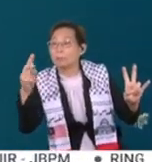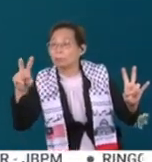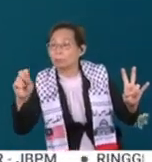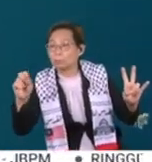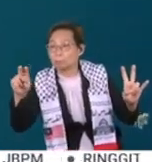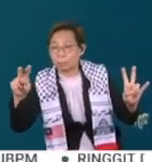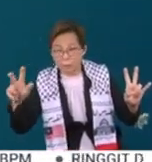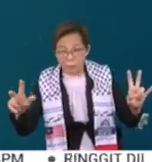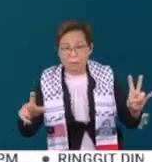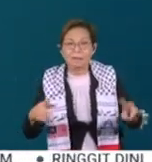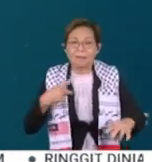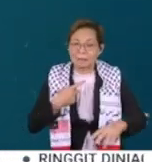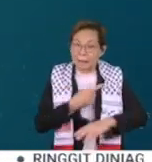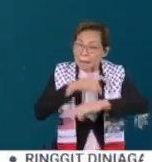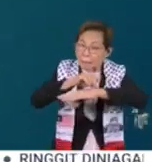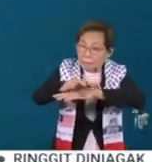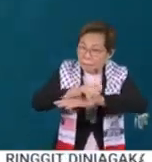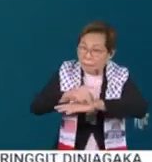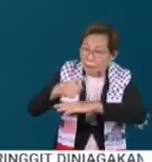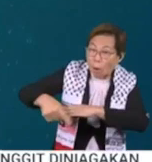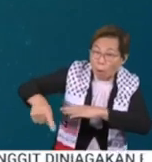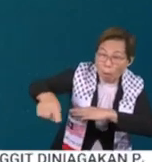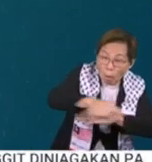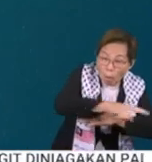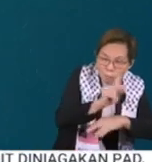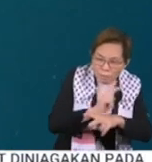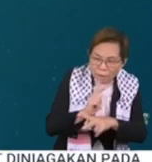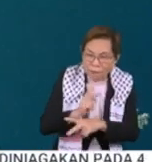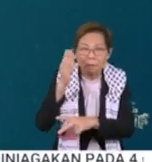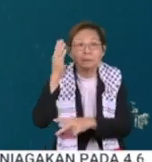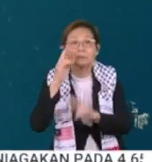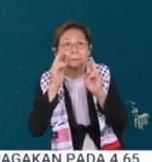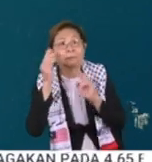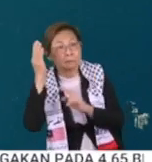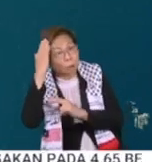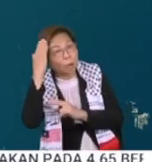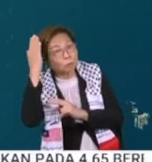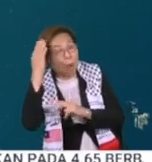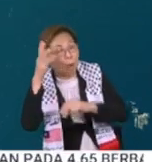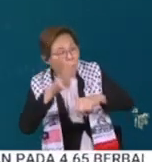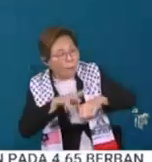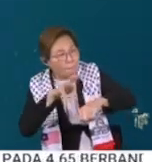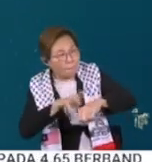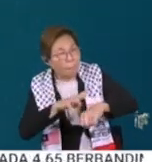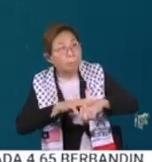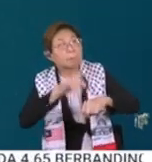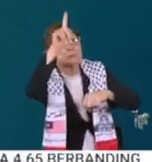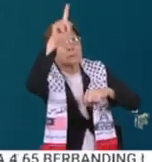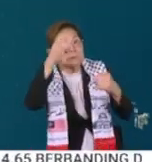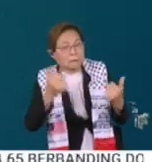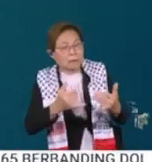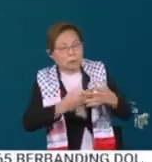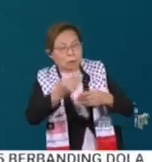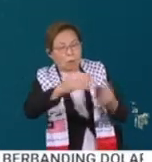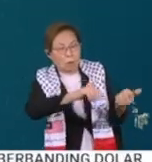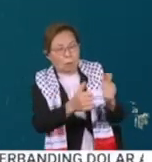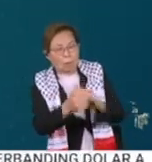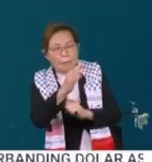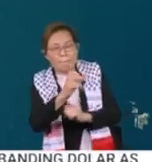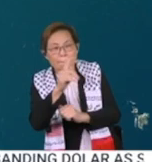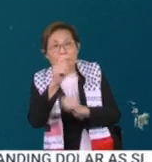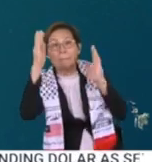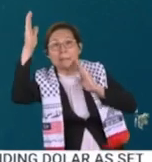19 November 2023. Kami menasihatkan penduduk setempat khususnya agar sentiasa cakna dengan amaran cuaca terkini yang dikeluarkan oleh Met